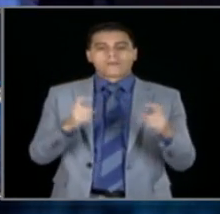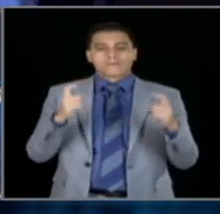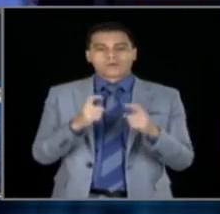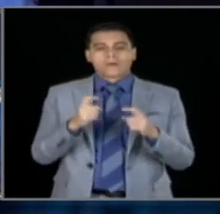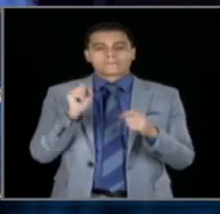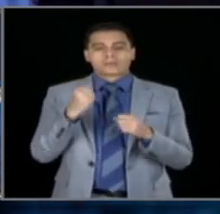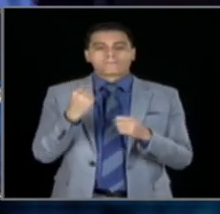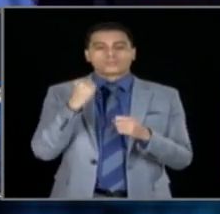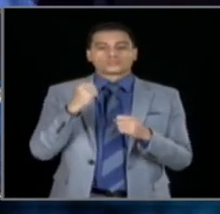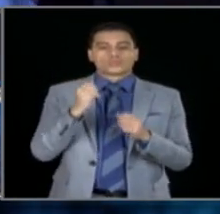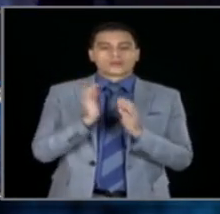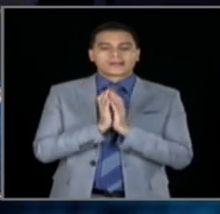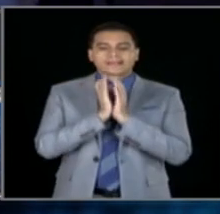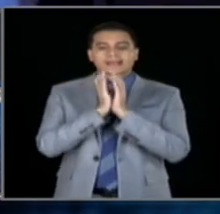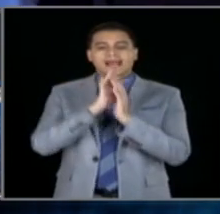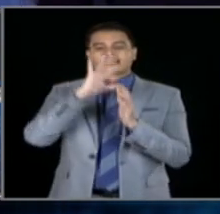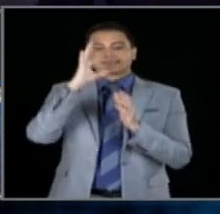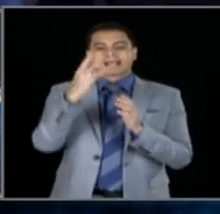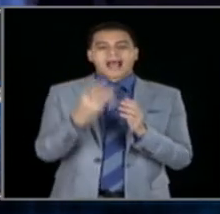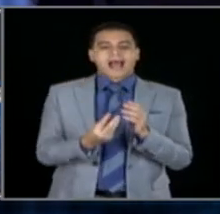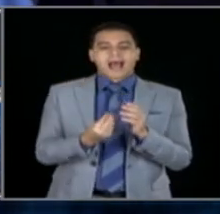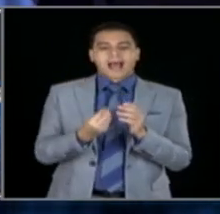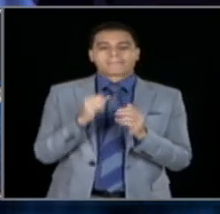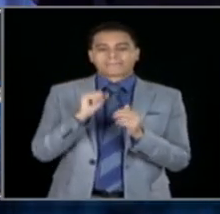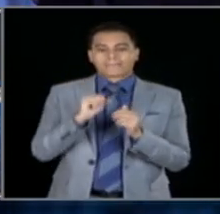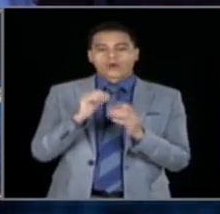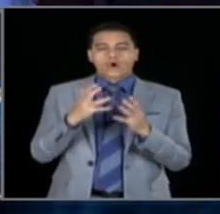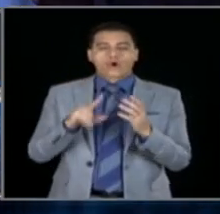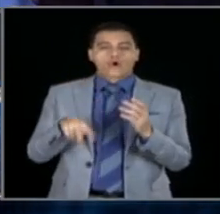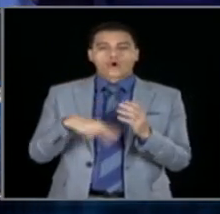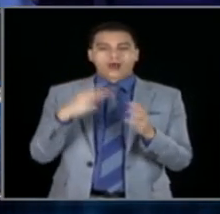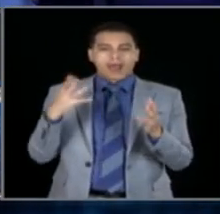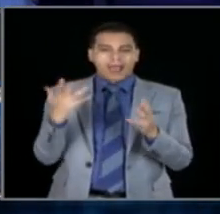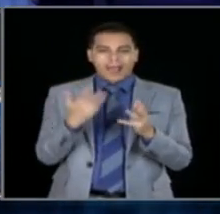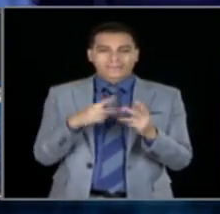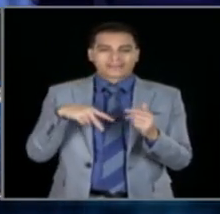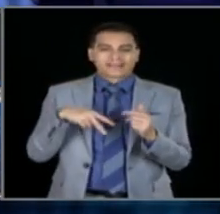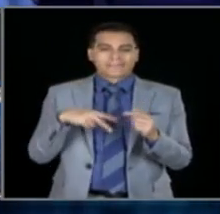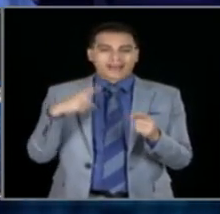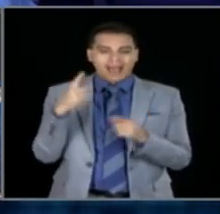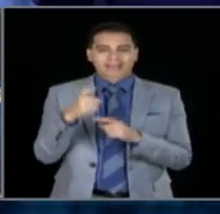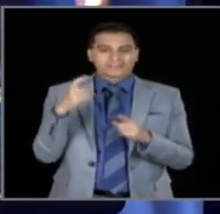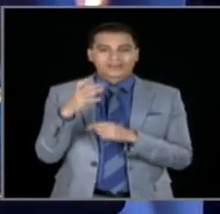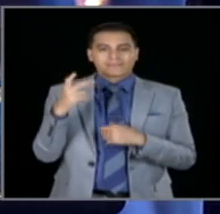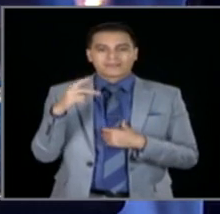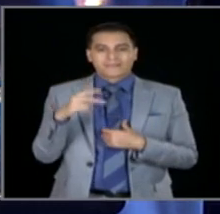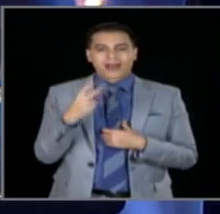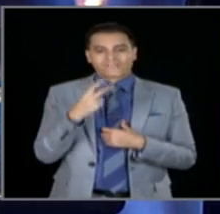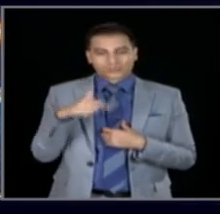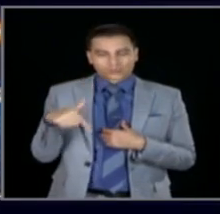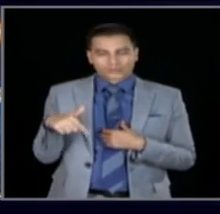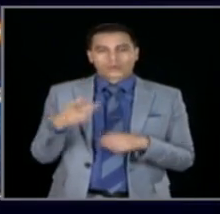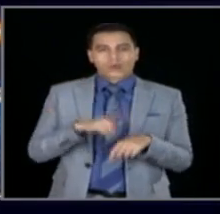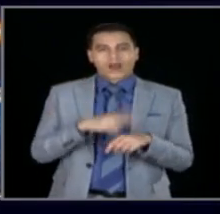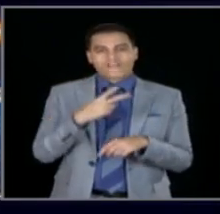ببطوله كاس العالم لكره القدم سجل تمن اهداف 2006